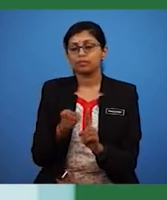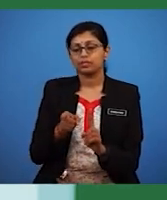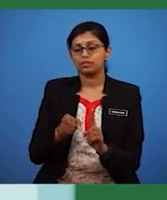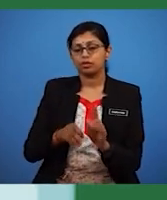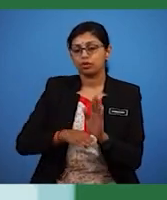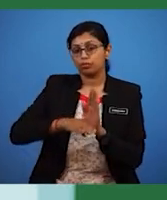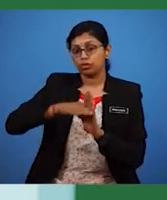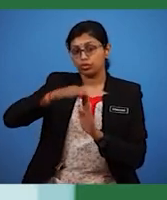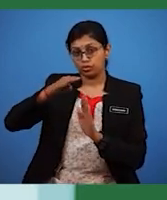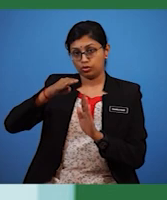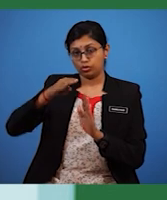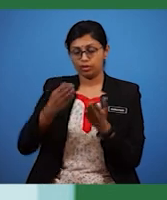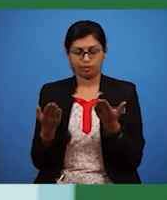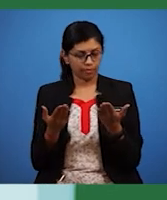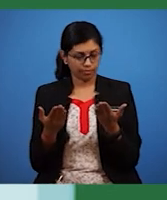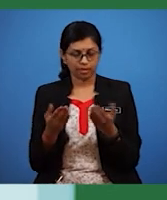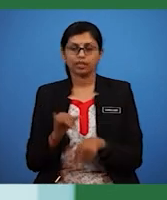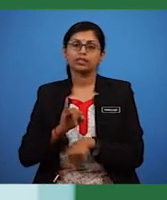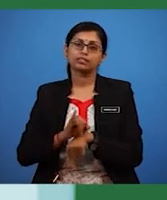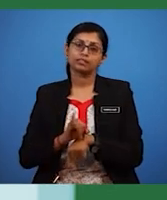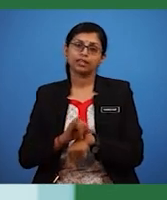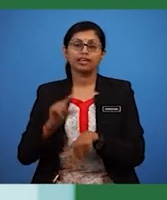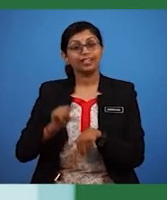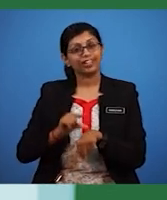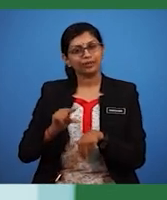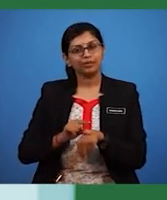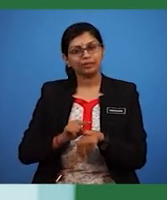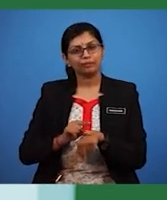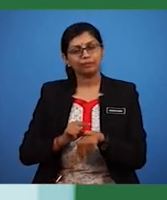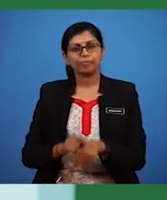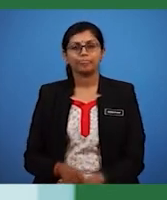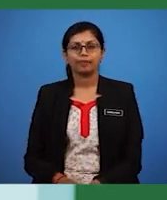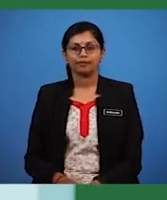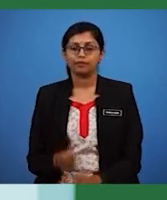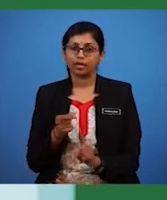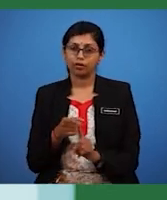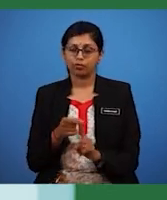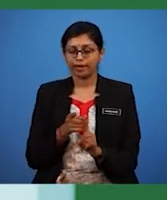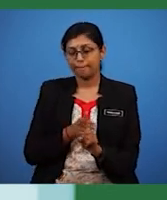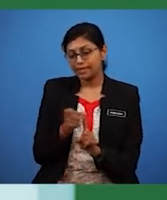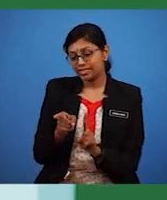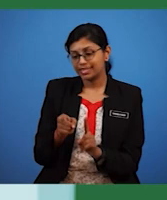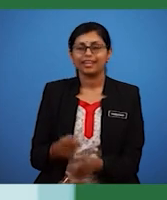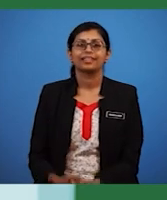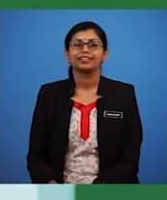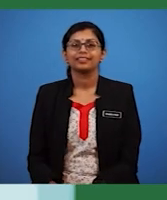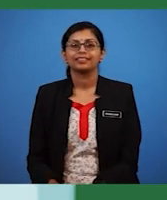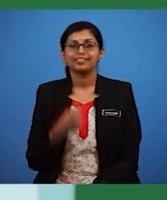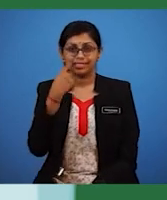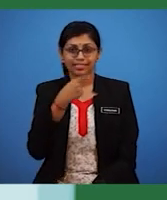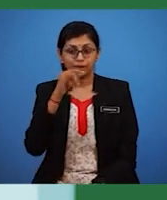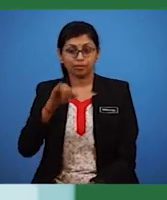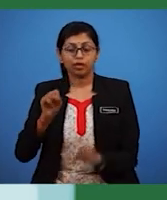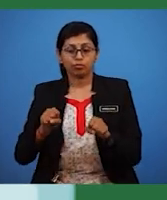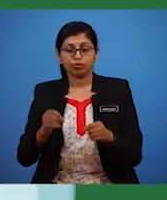tinggi berbanding jika zinc diguna sebagai logam penyesar. Siapa yang